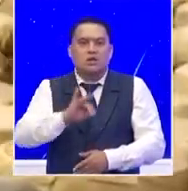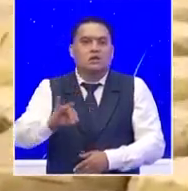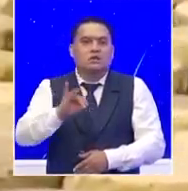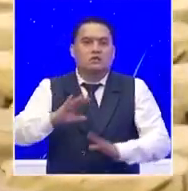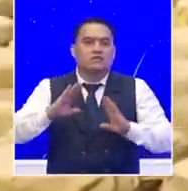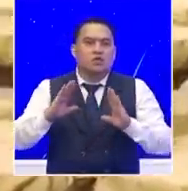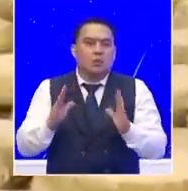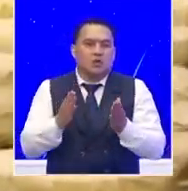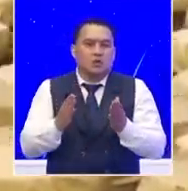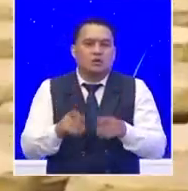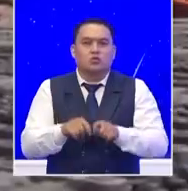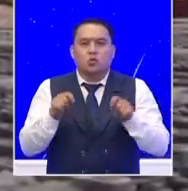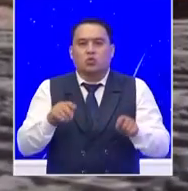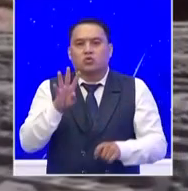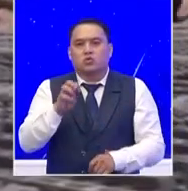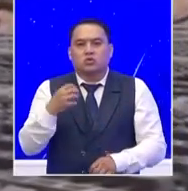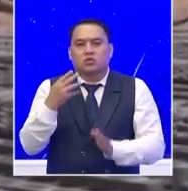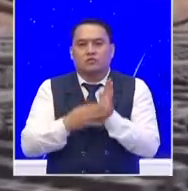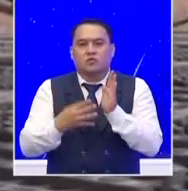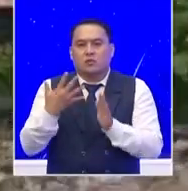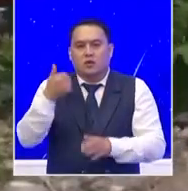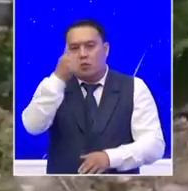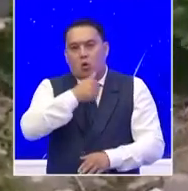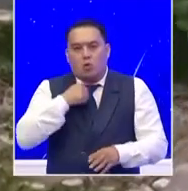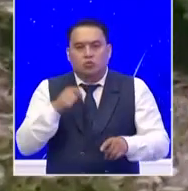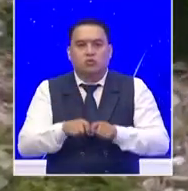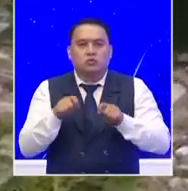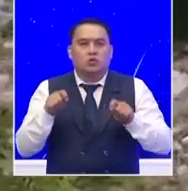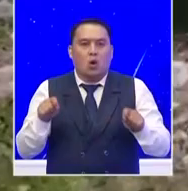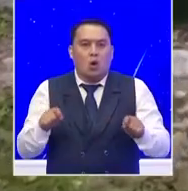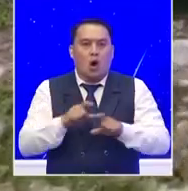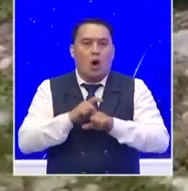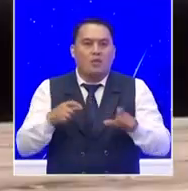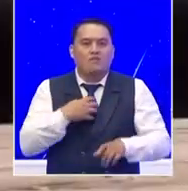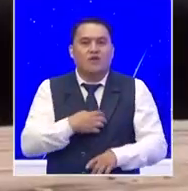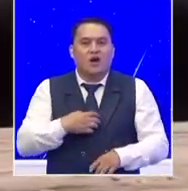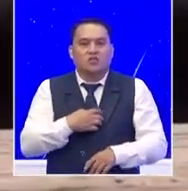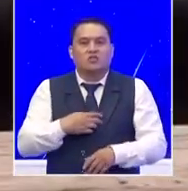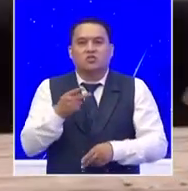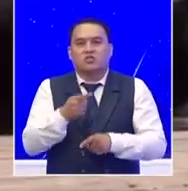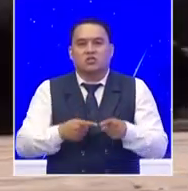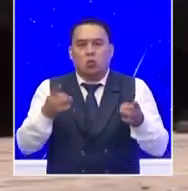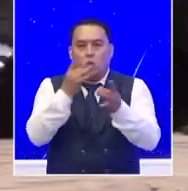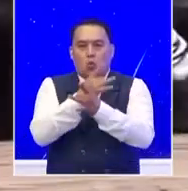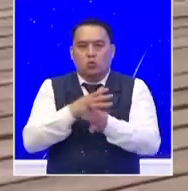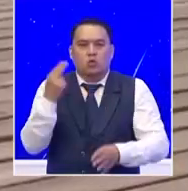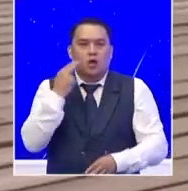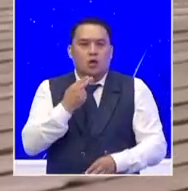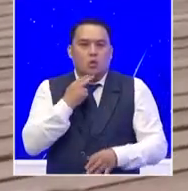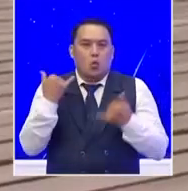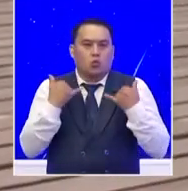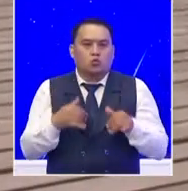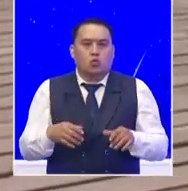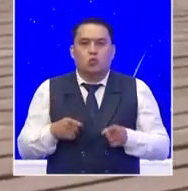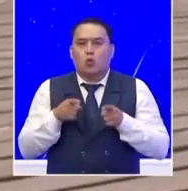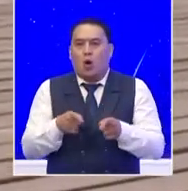исторических событий. Основанный еще в 495 году монахом Медусом, объект стал важной частью китайской культуры, восхищающей и